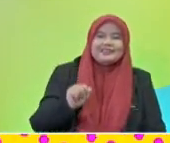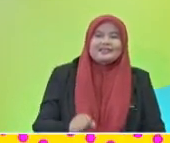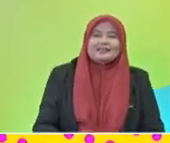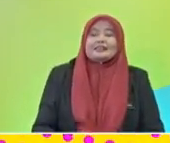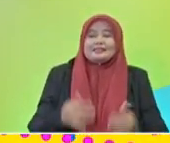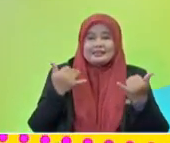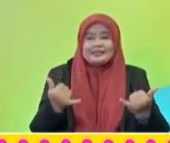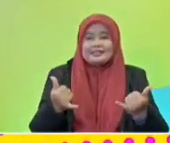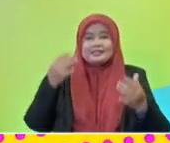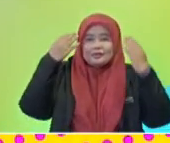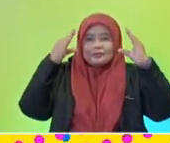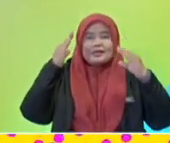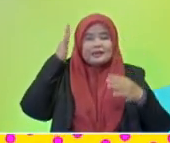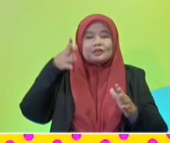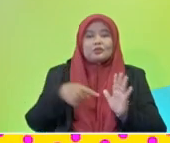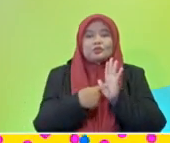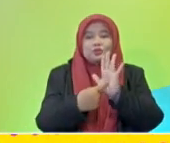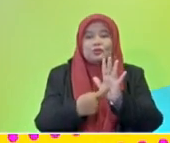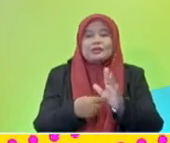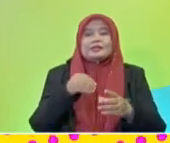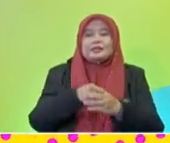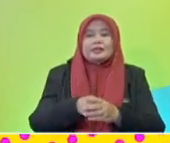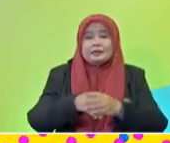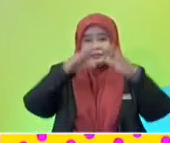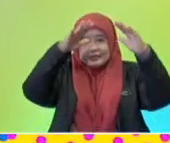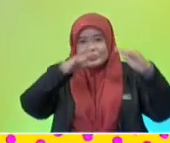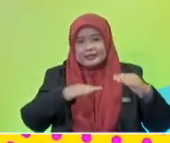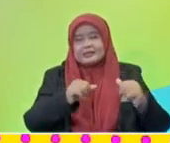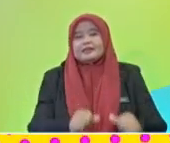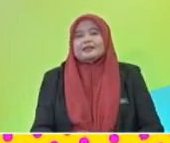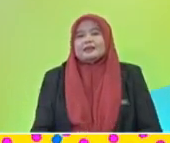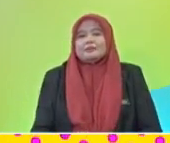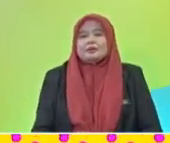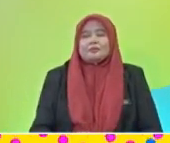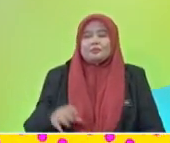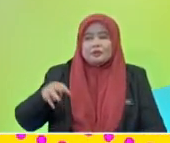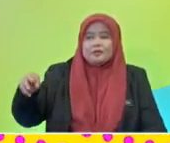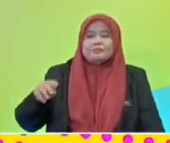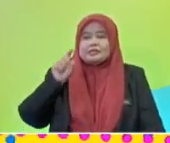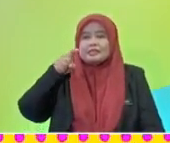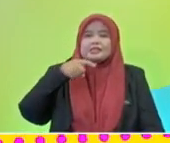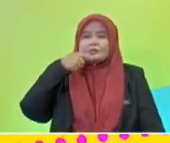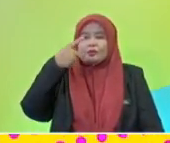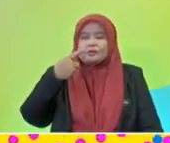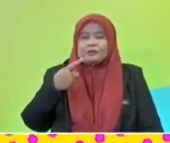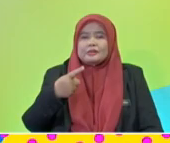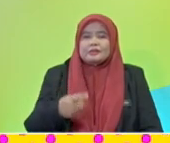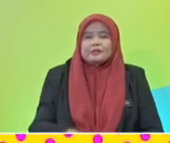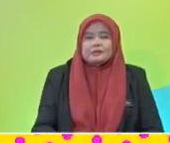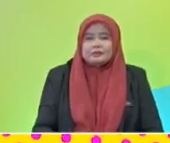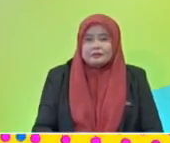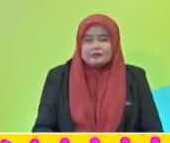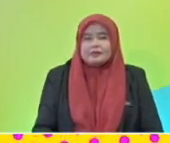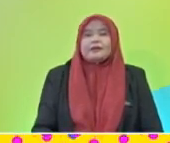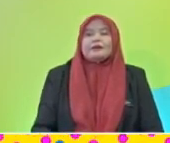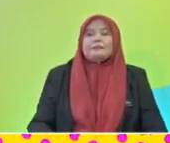sekarang Cikgu akan paparkan soalan dalam saide murid kumpulan itu perlu menyebut perlu menyebut plk atau